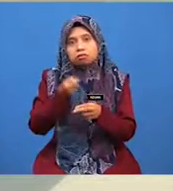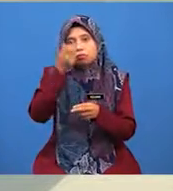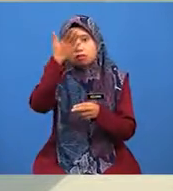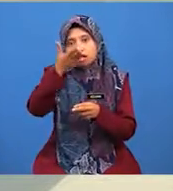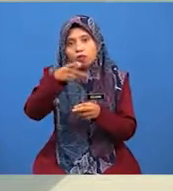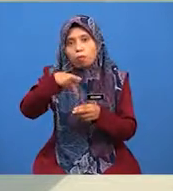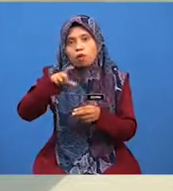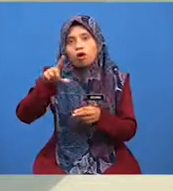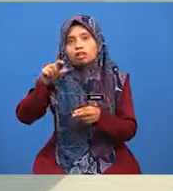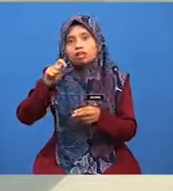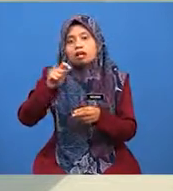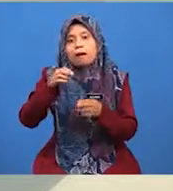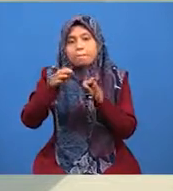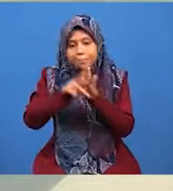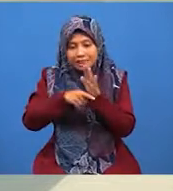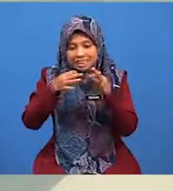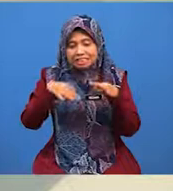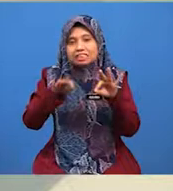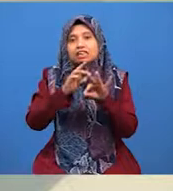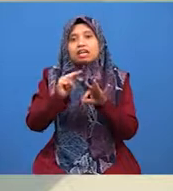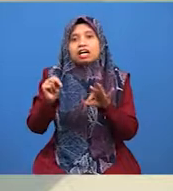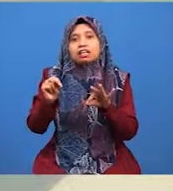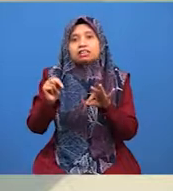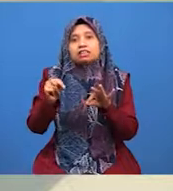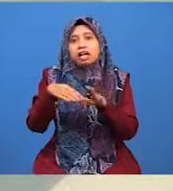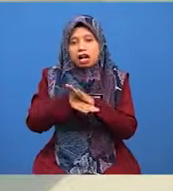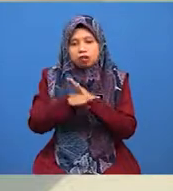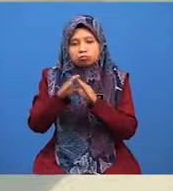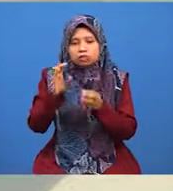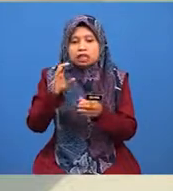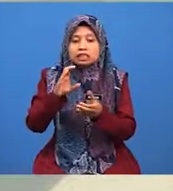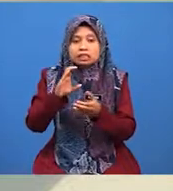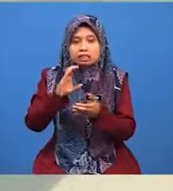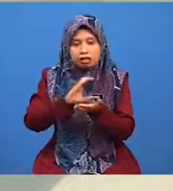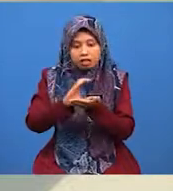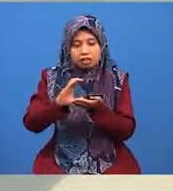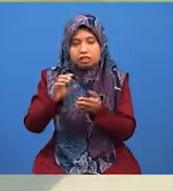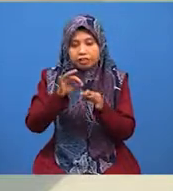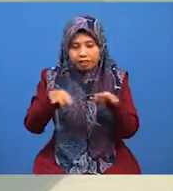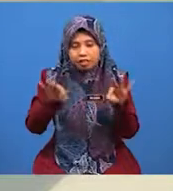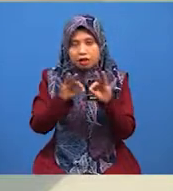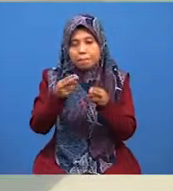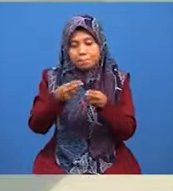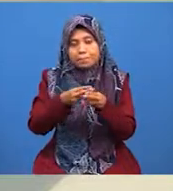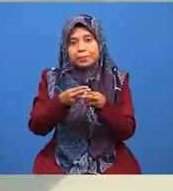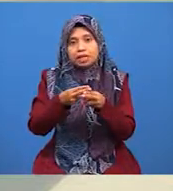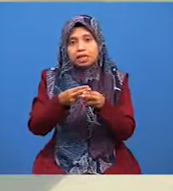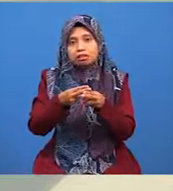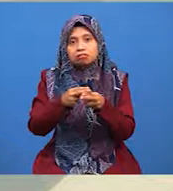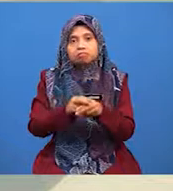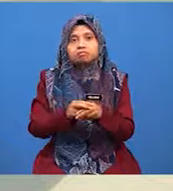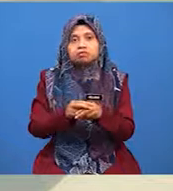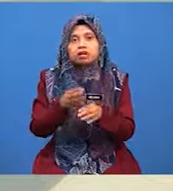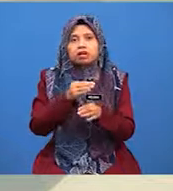plot penceritaan yang terdapat dalam cerpen. 4. Menyatakan watak